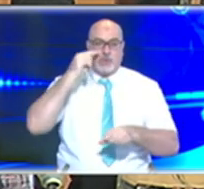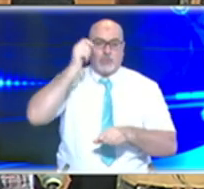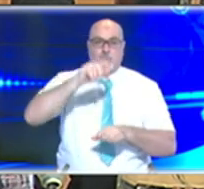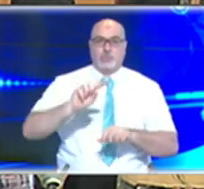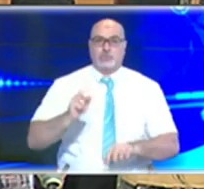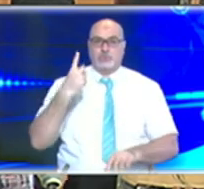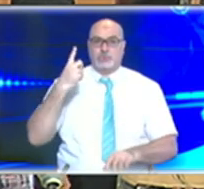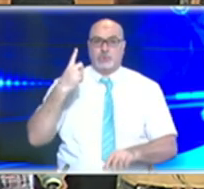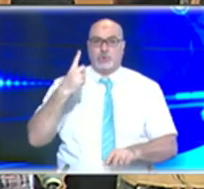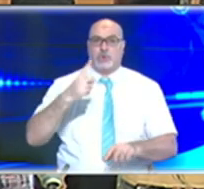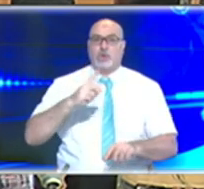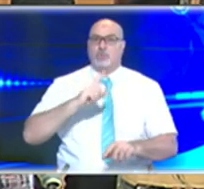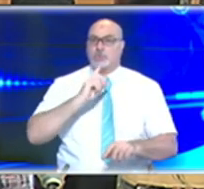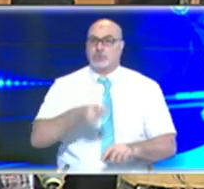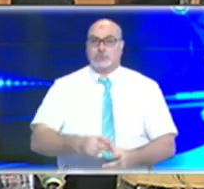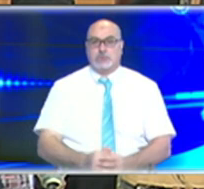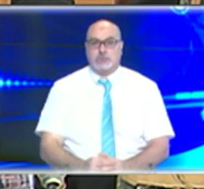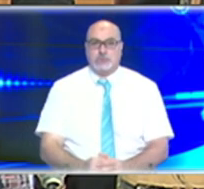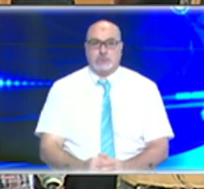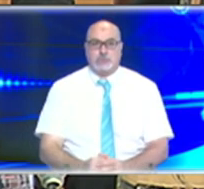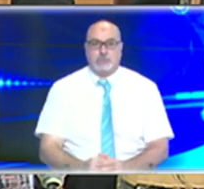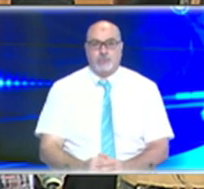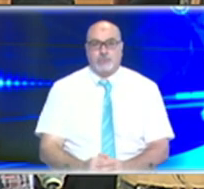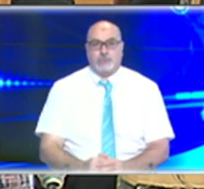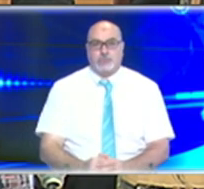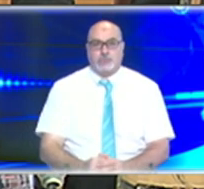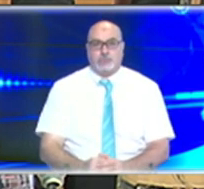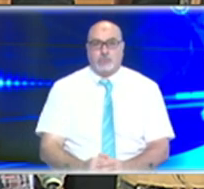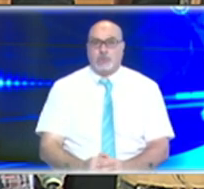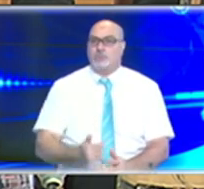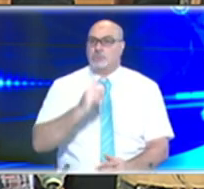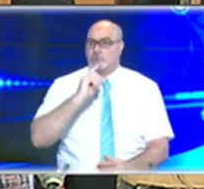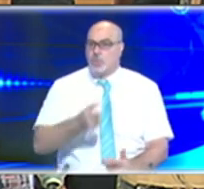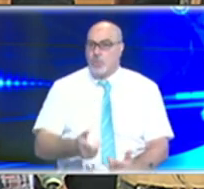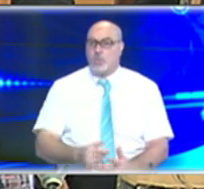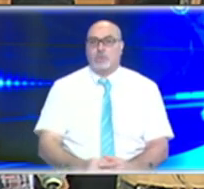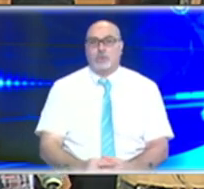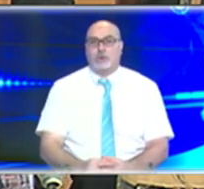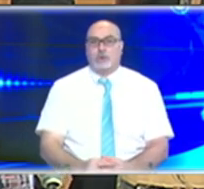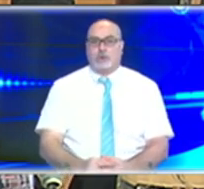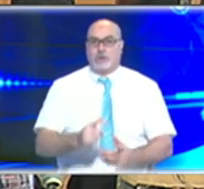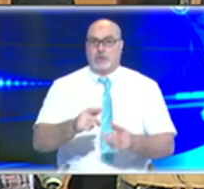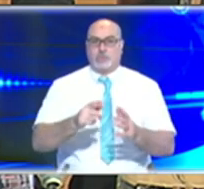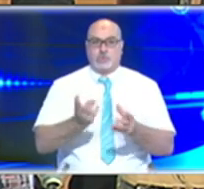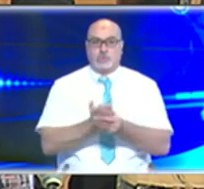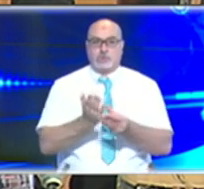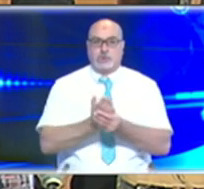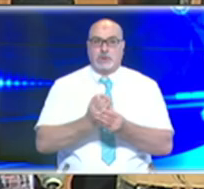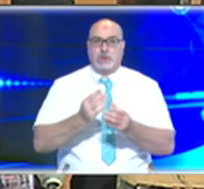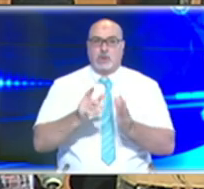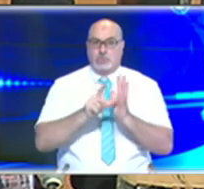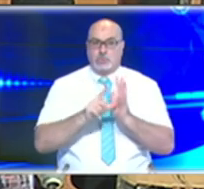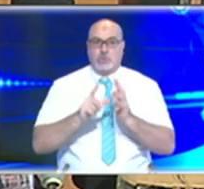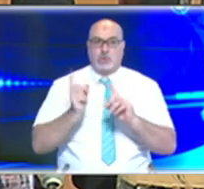وحده في تقرير وفي أخذ القرار في هذه القضايا المحورية